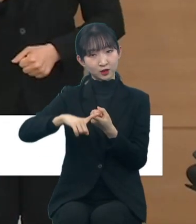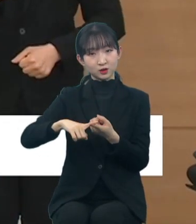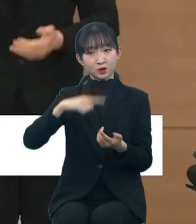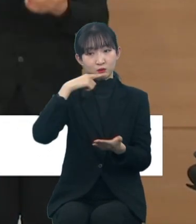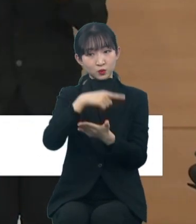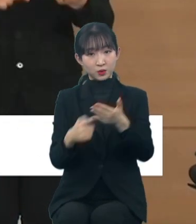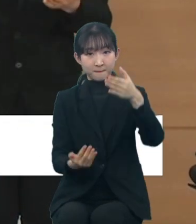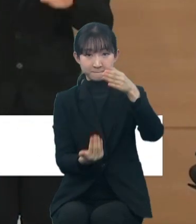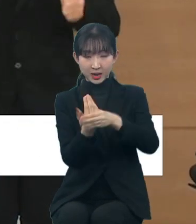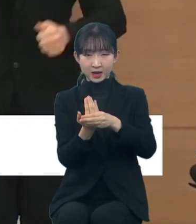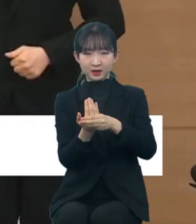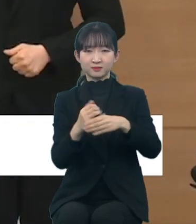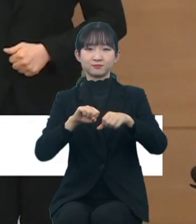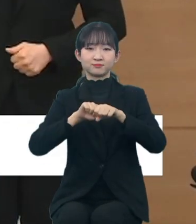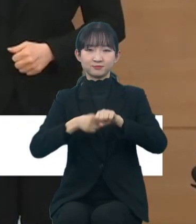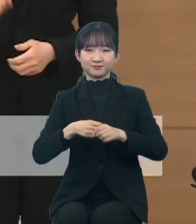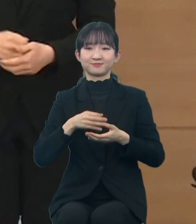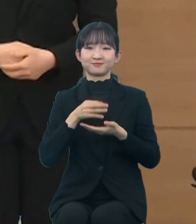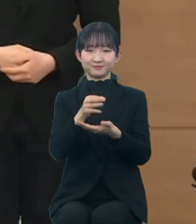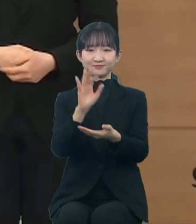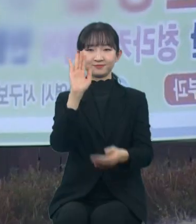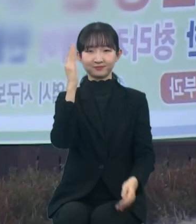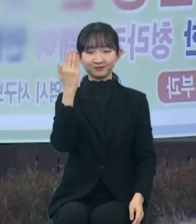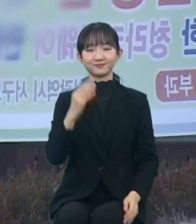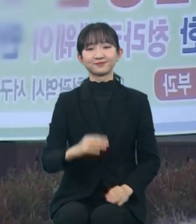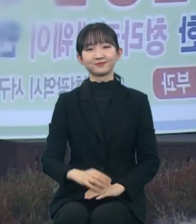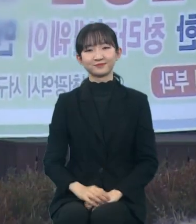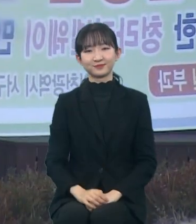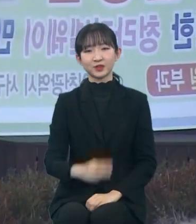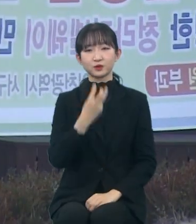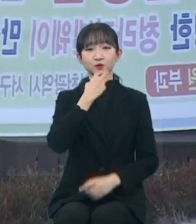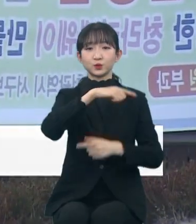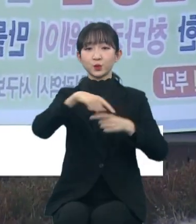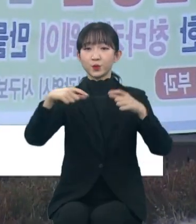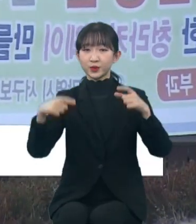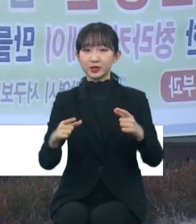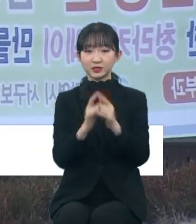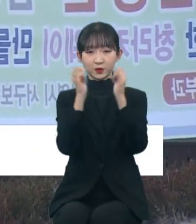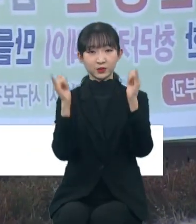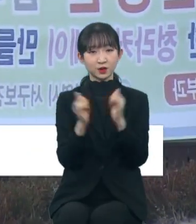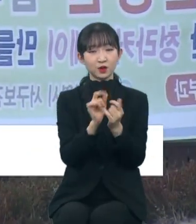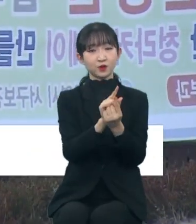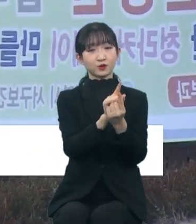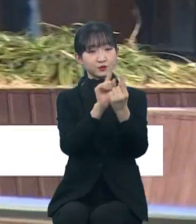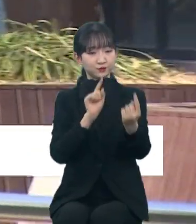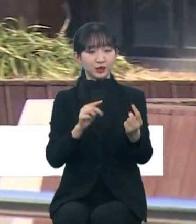손해에 대해 구상권을 청구하도록 하겠습니다. 수도권의 사회적 거리 두기가